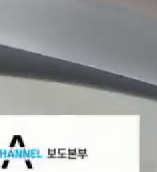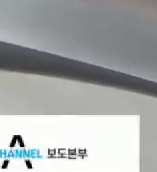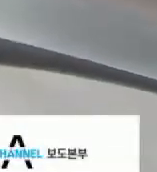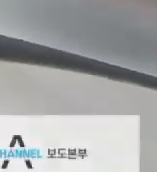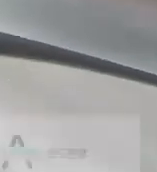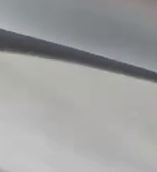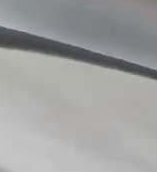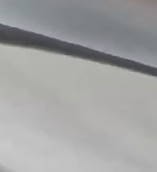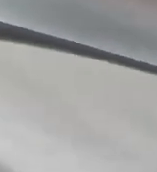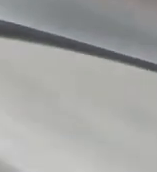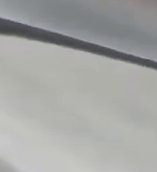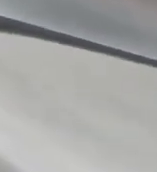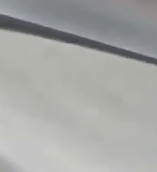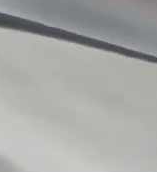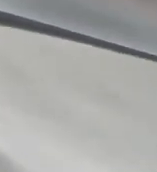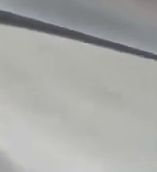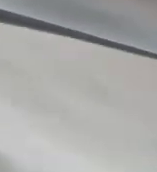으